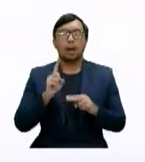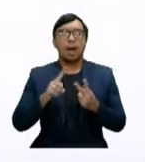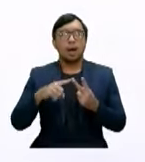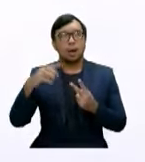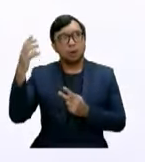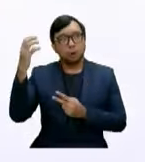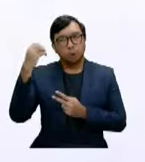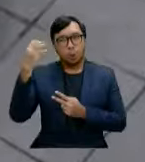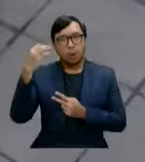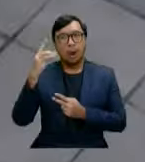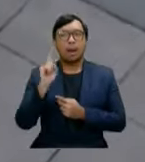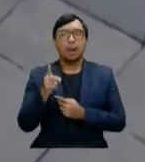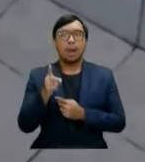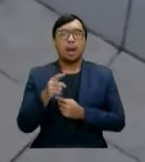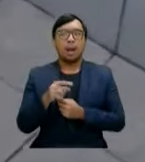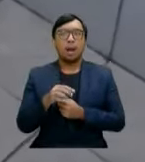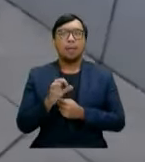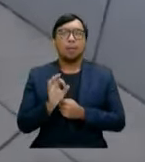belum ada water heater.